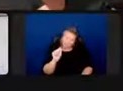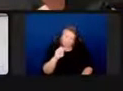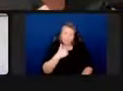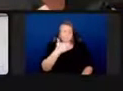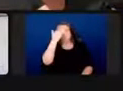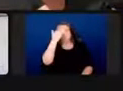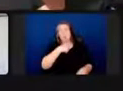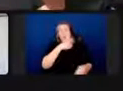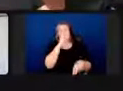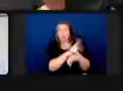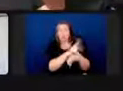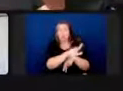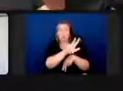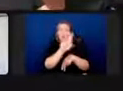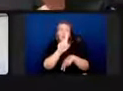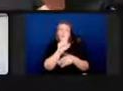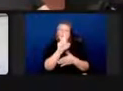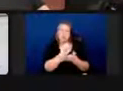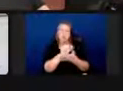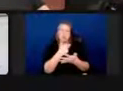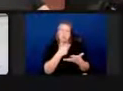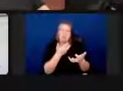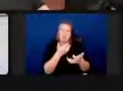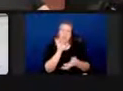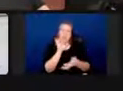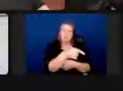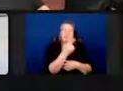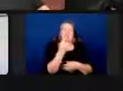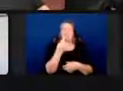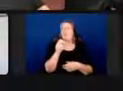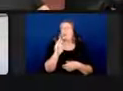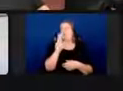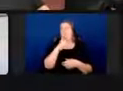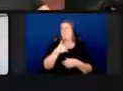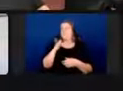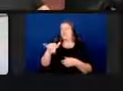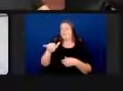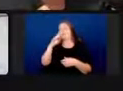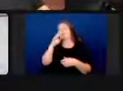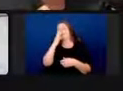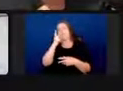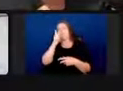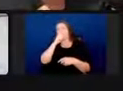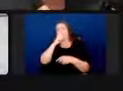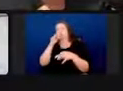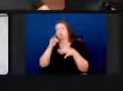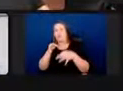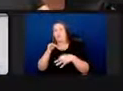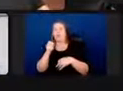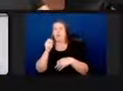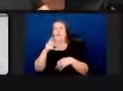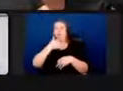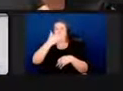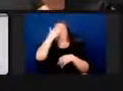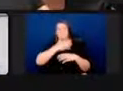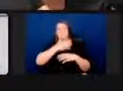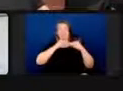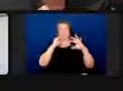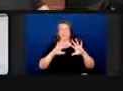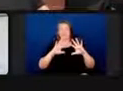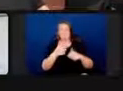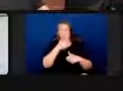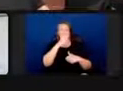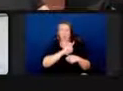من الأشخاص الذين يعتبرونهم طبعا مهمون في حياتهم وهذه مسألة مهمة